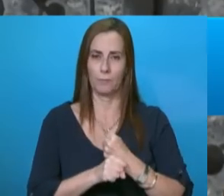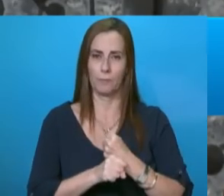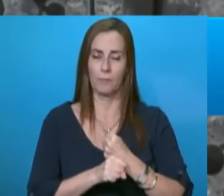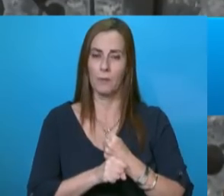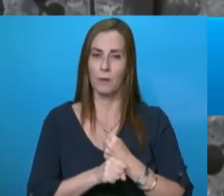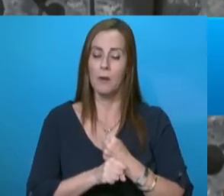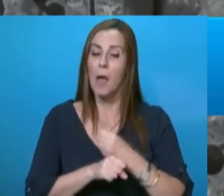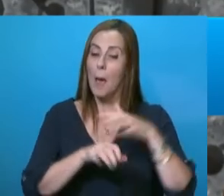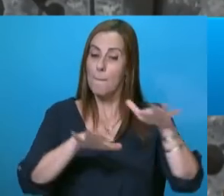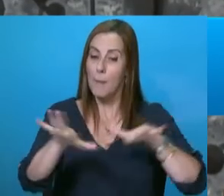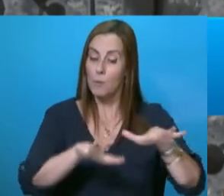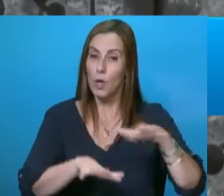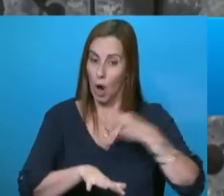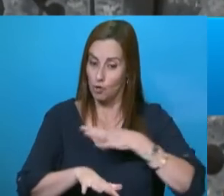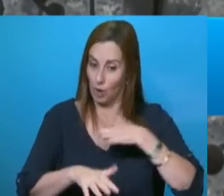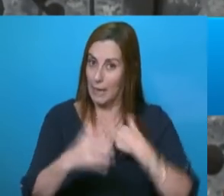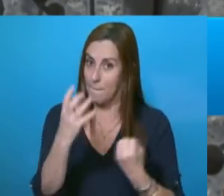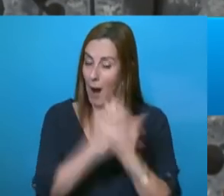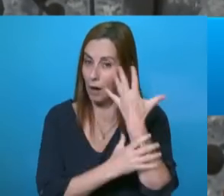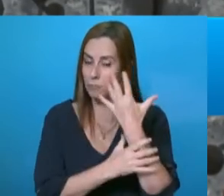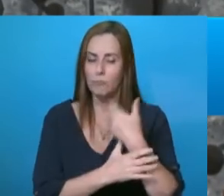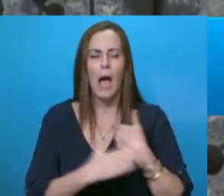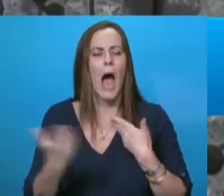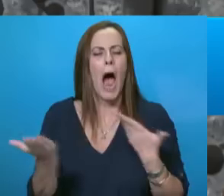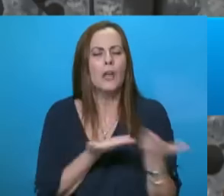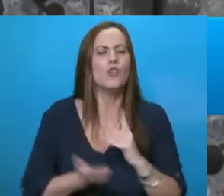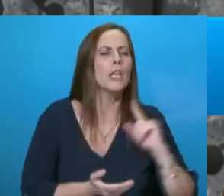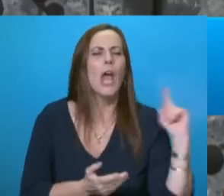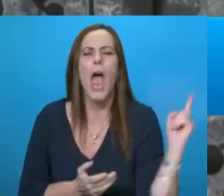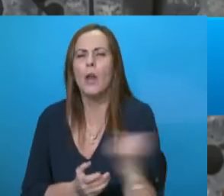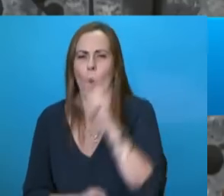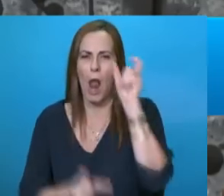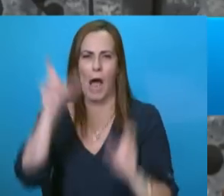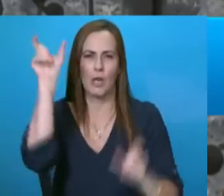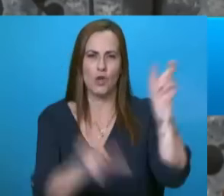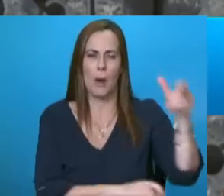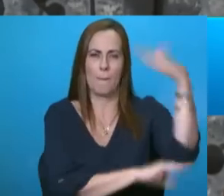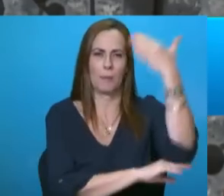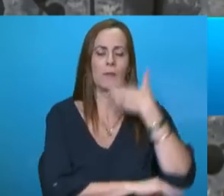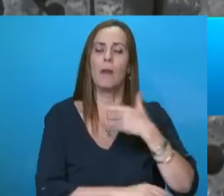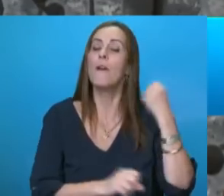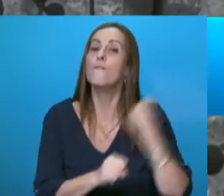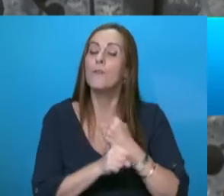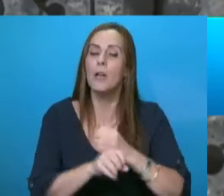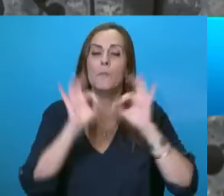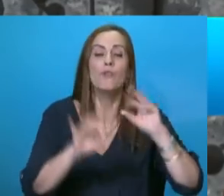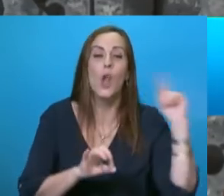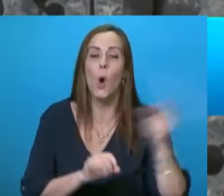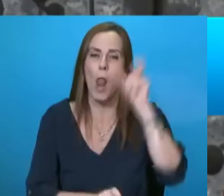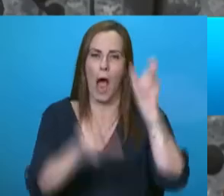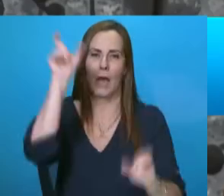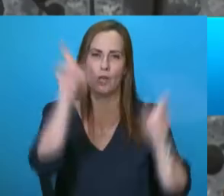בממשלה שאותה אקים אשרת את כל אזרחי ישראל ואפעל לטובת כל אזרחי ישראל.